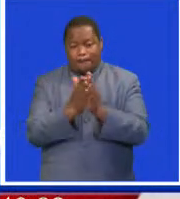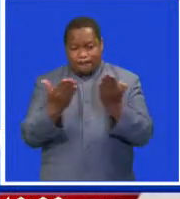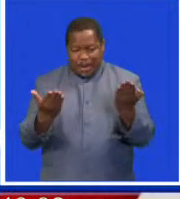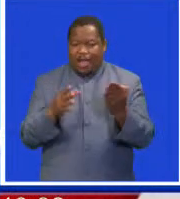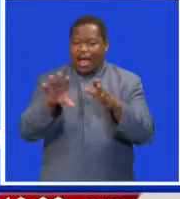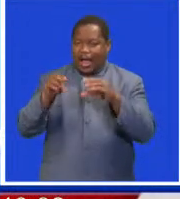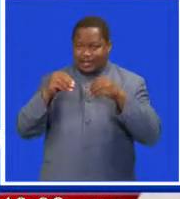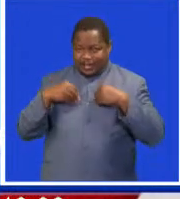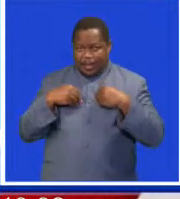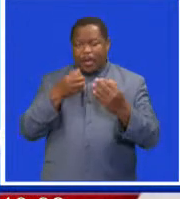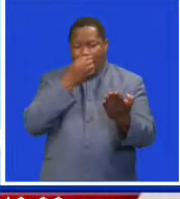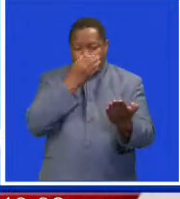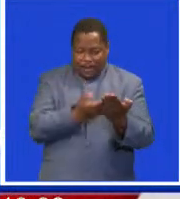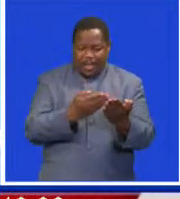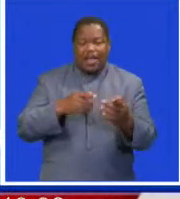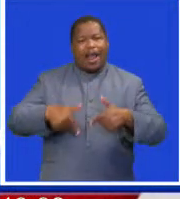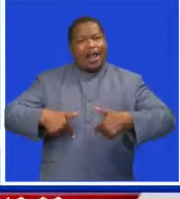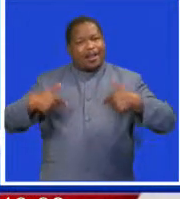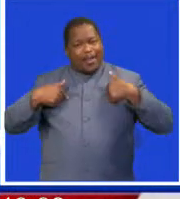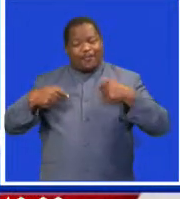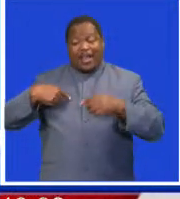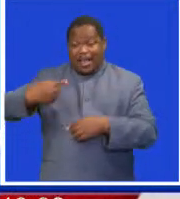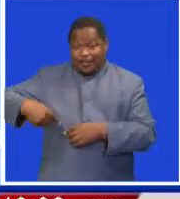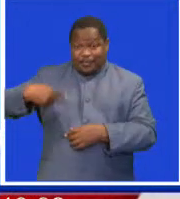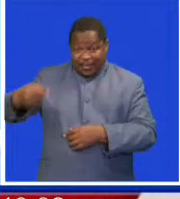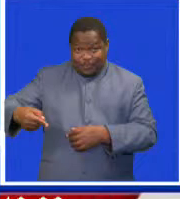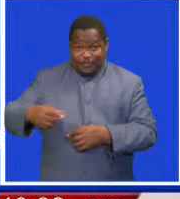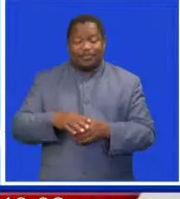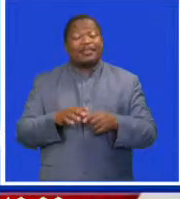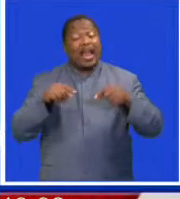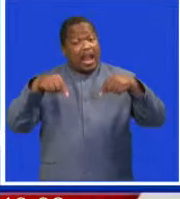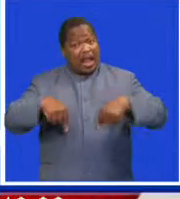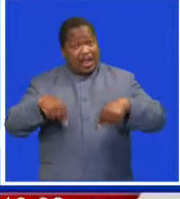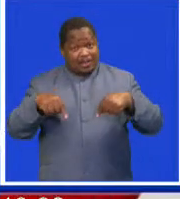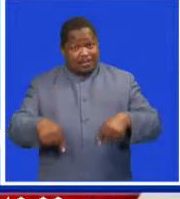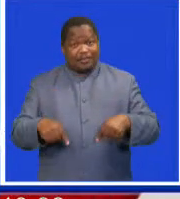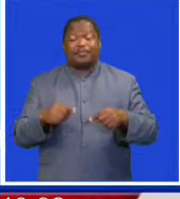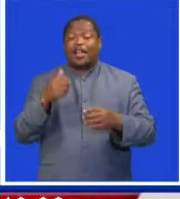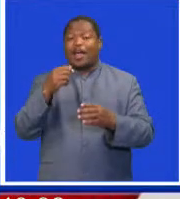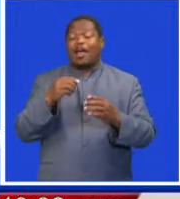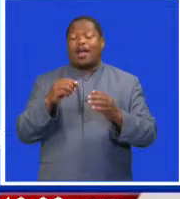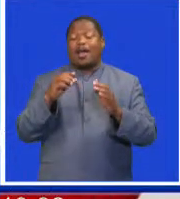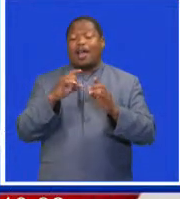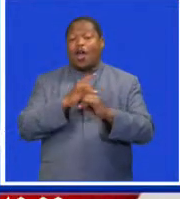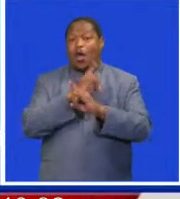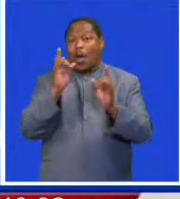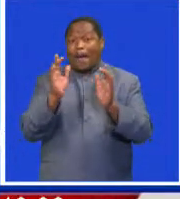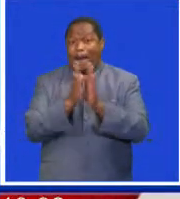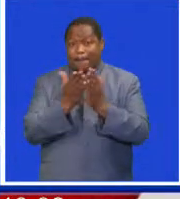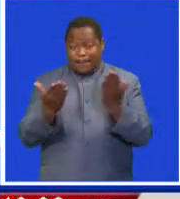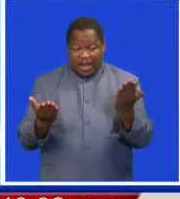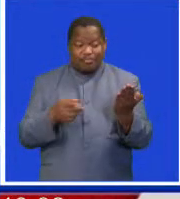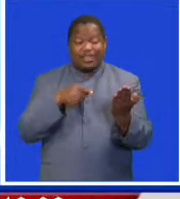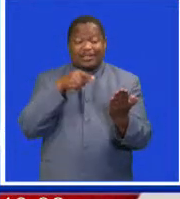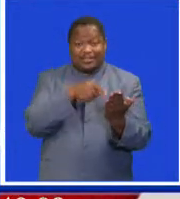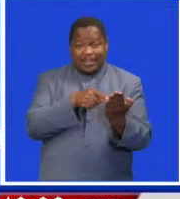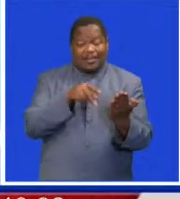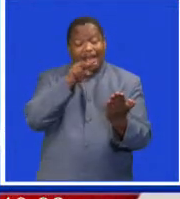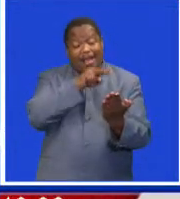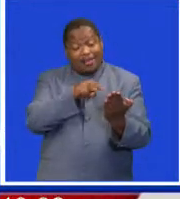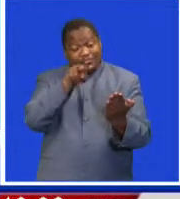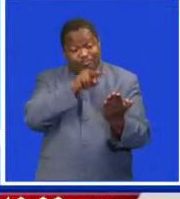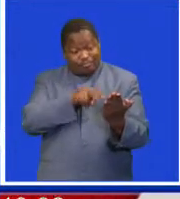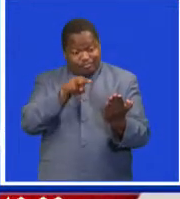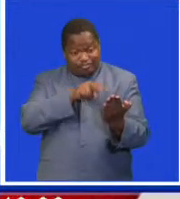lesikhethiwe nje ngekuthi kumbe kufundwe yona imibhalo kepha ke lonyaka njengoba sathi ukuthi itindwa atsafani njengaleminye eminyaka kubukeka